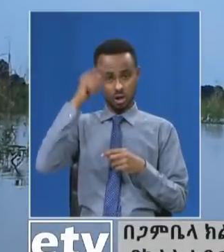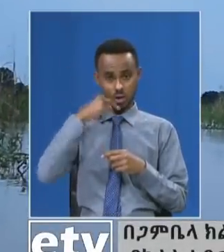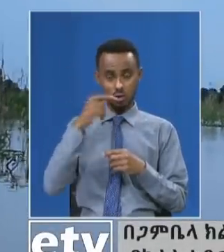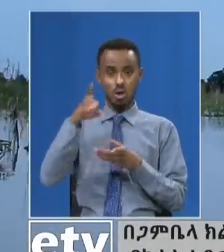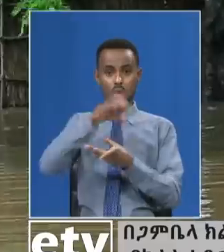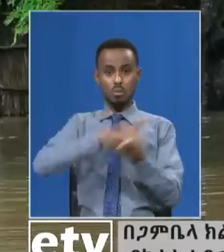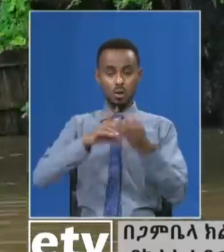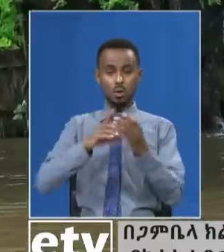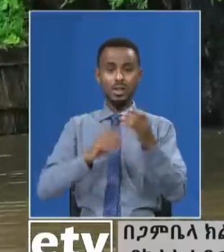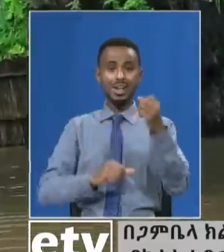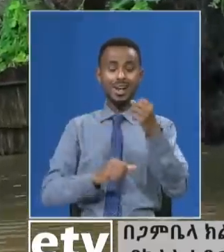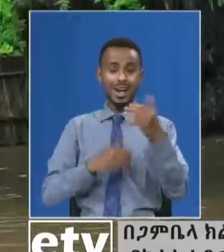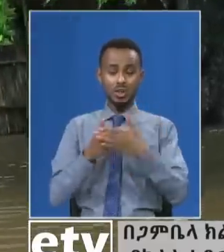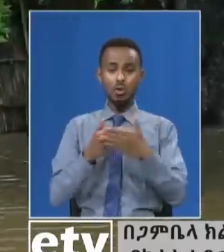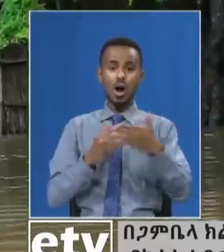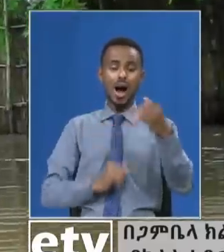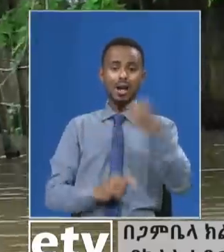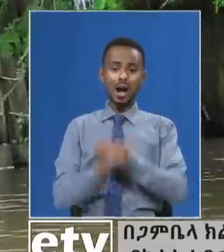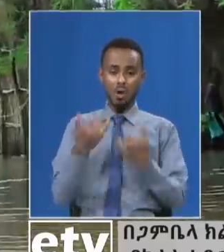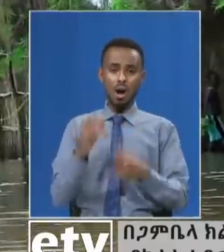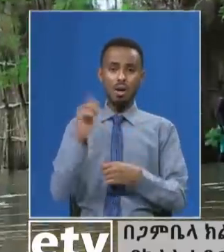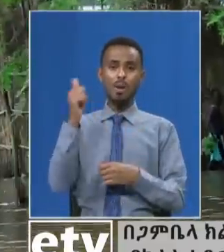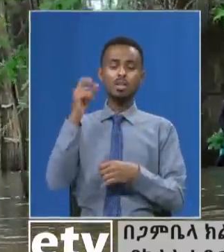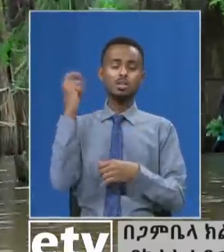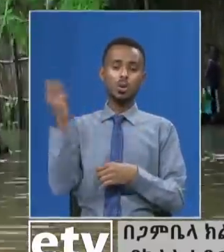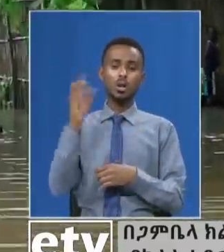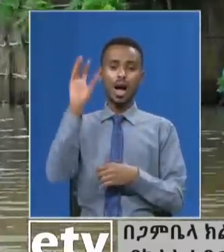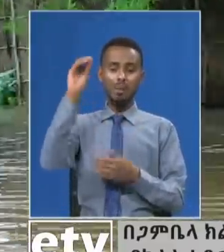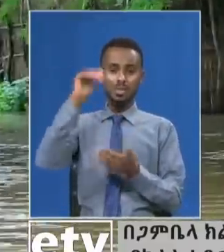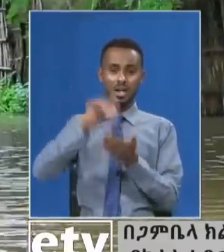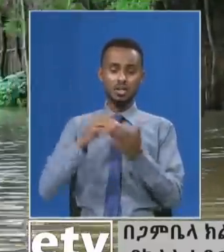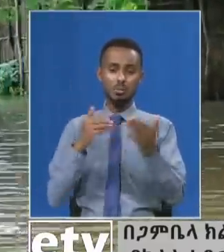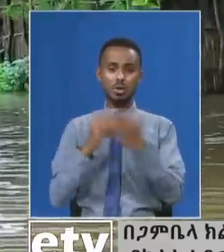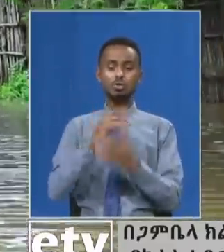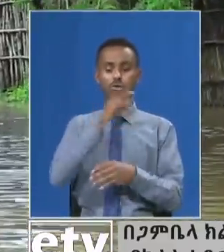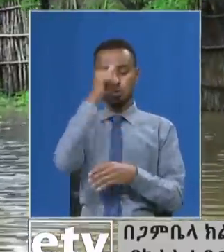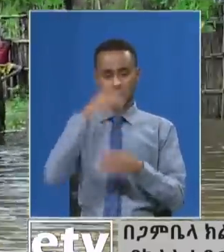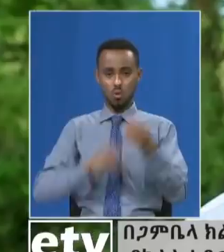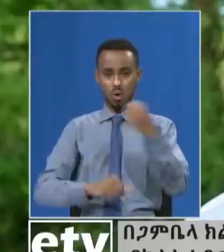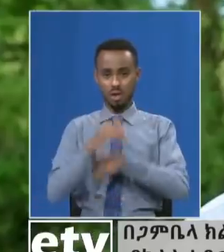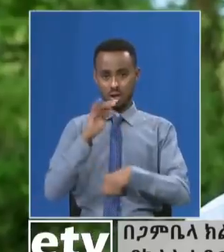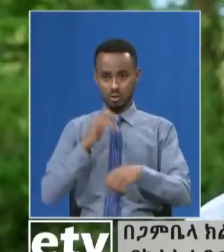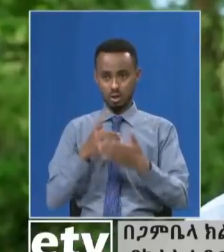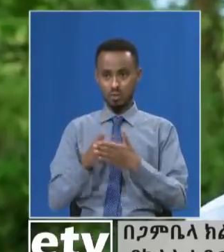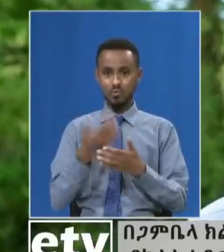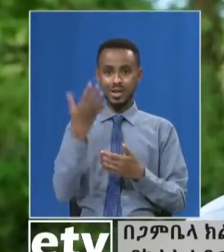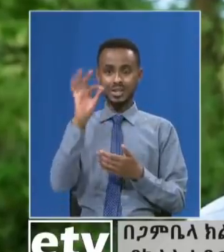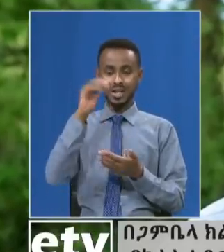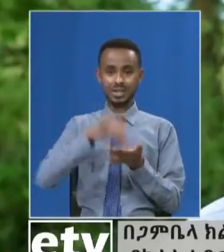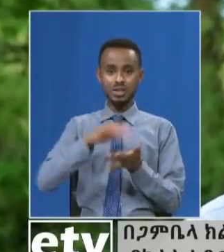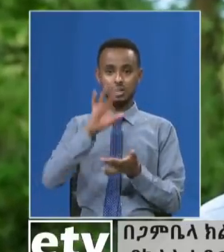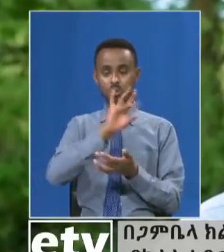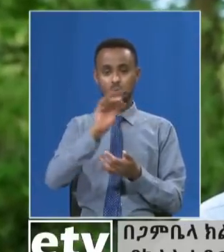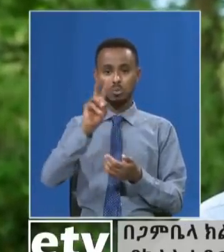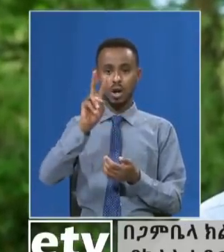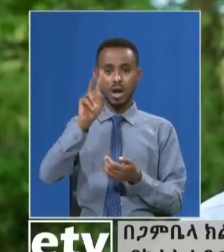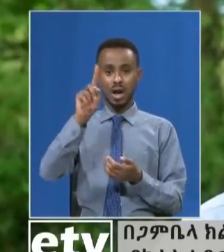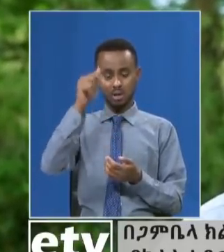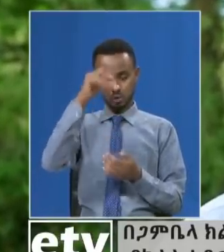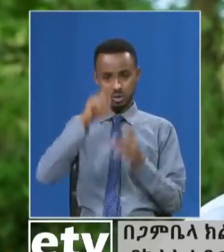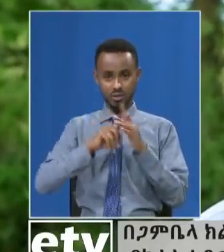እንዳሉት በክልሉ የተከሰተው ጎርፍ አሁን ላይ በ10 ወረዳዎች 50 ሺህ የሚጠጉ ሰዎች ላይ ጉዳት አድርሷል። 19821